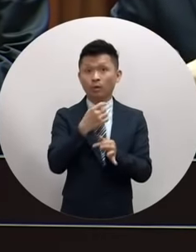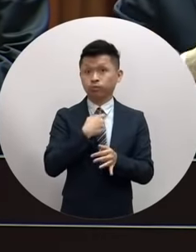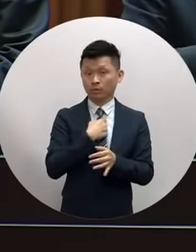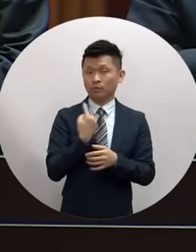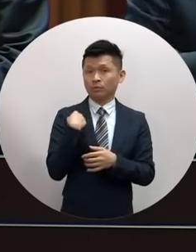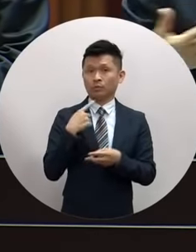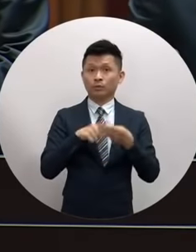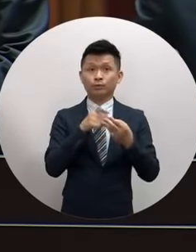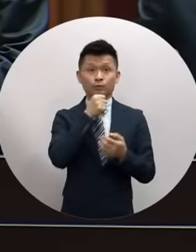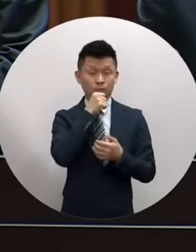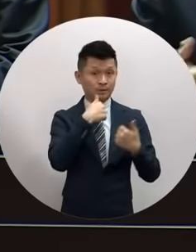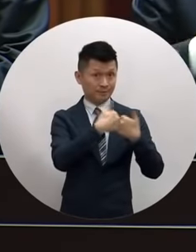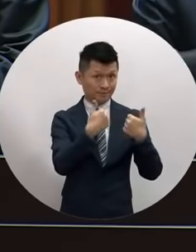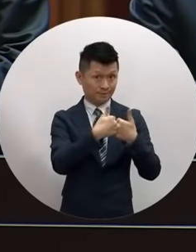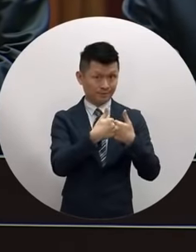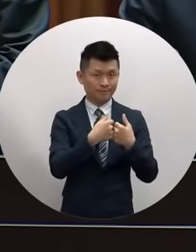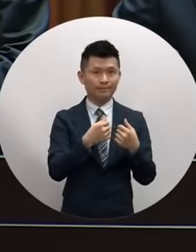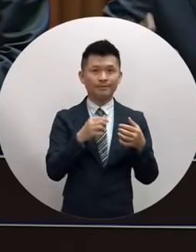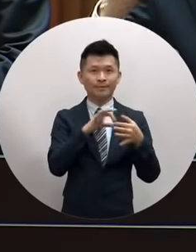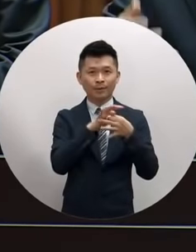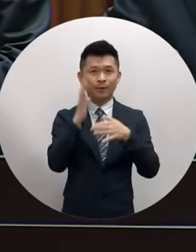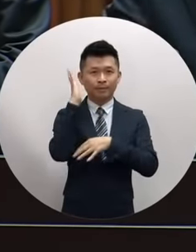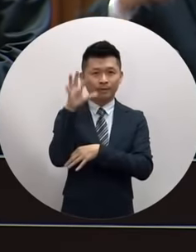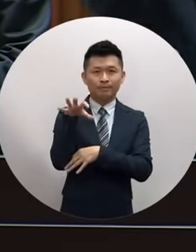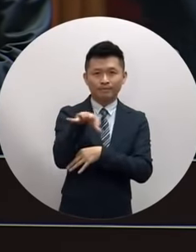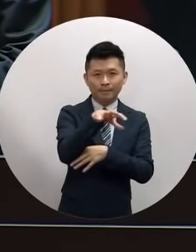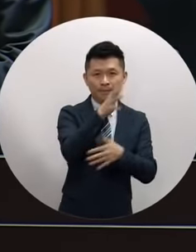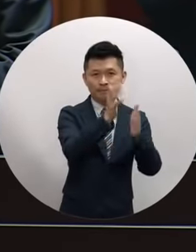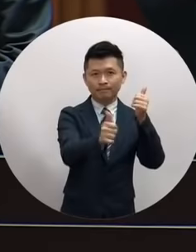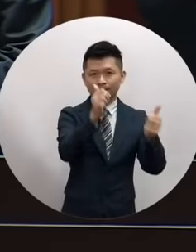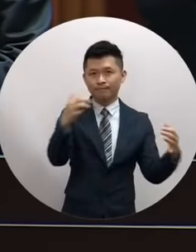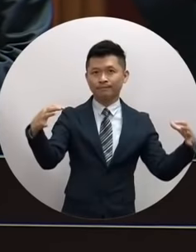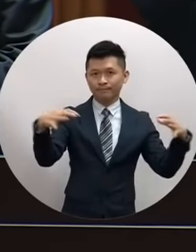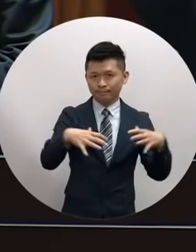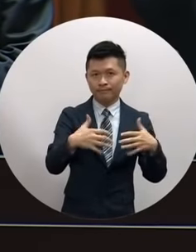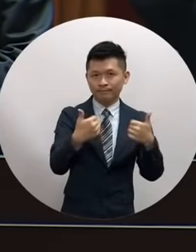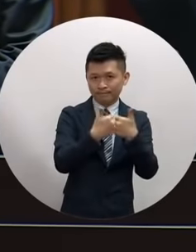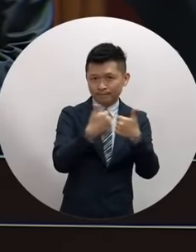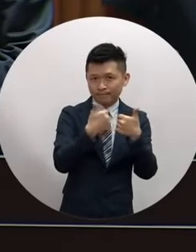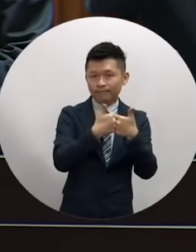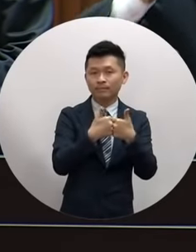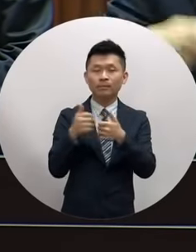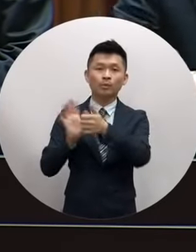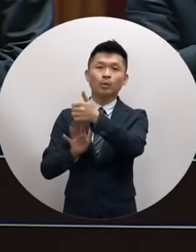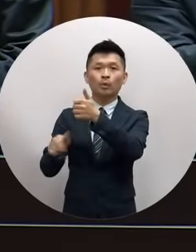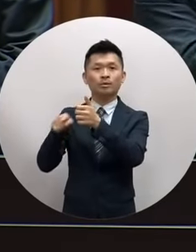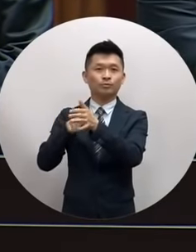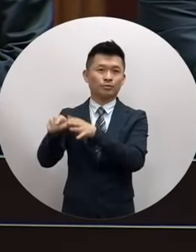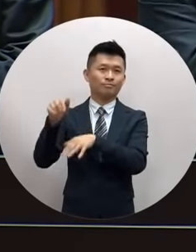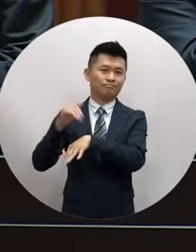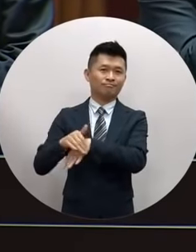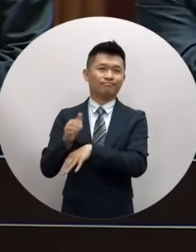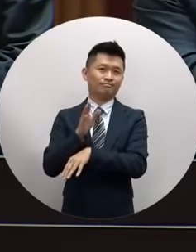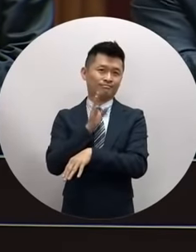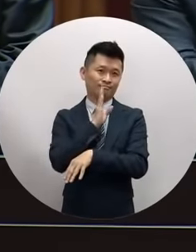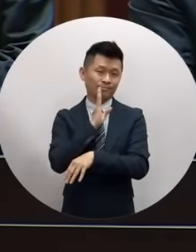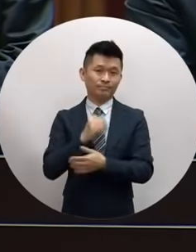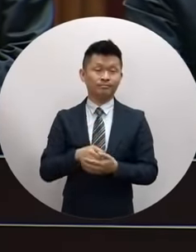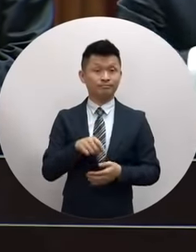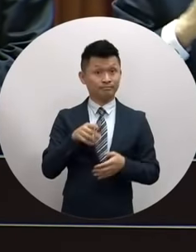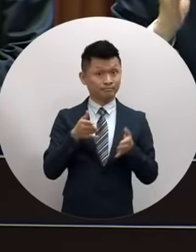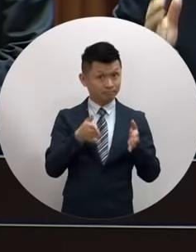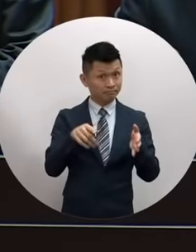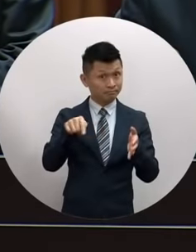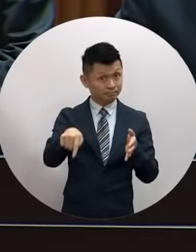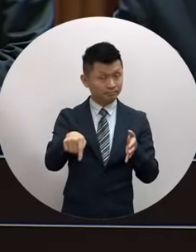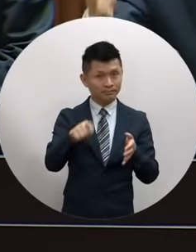会议，包括我们相关部委首长都参加。这个委员你是大专家，这一方面。我们希